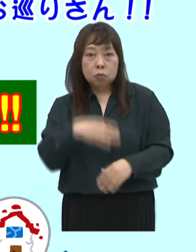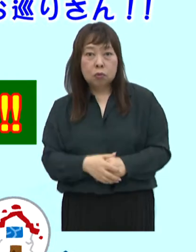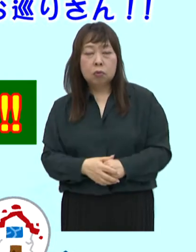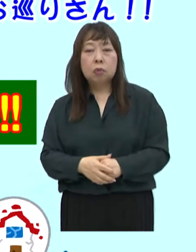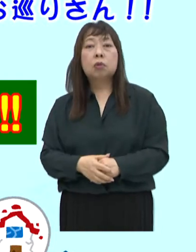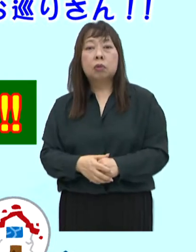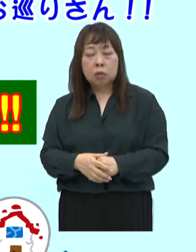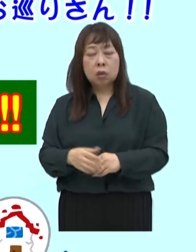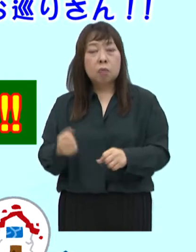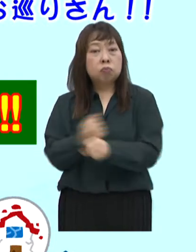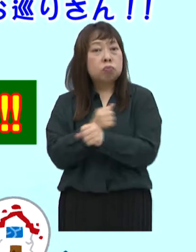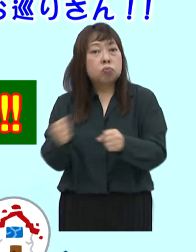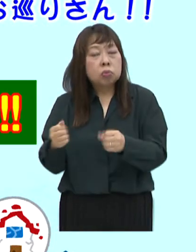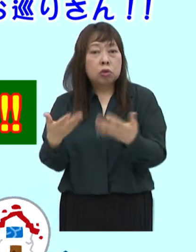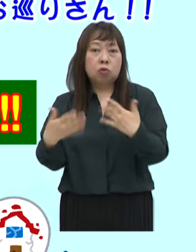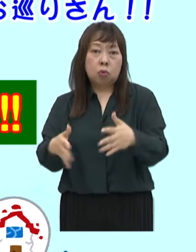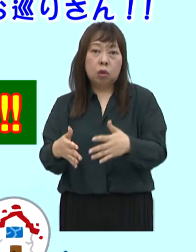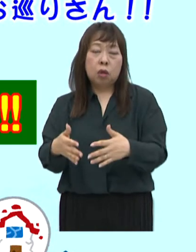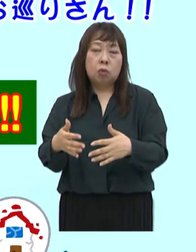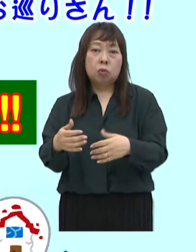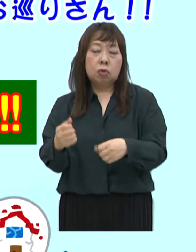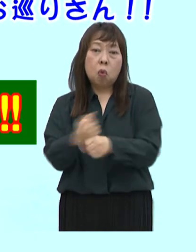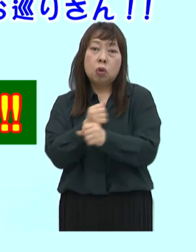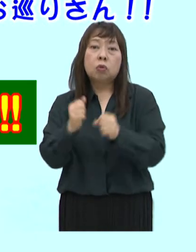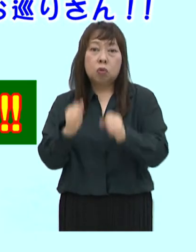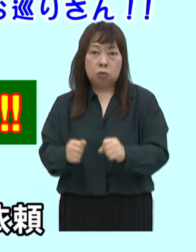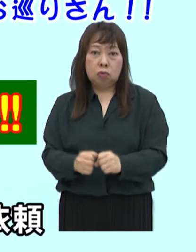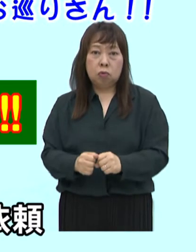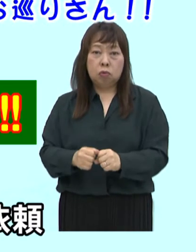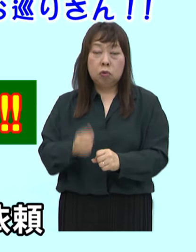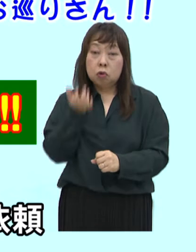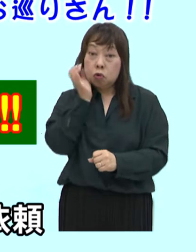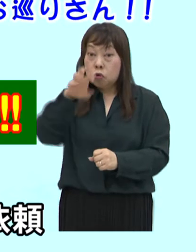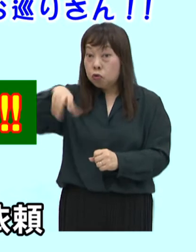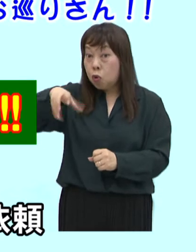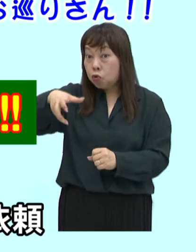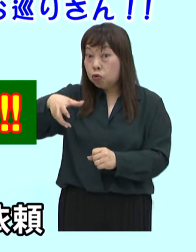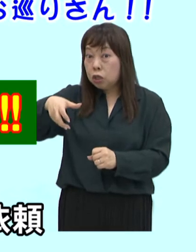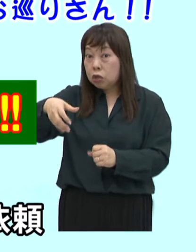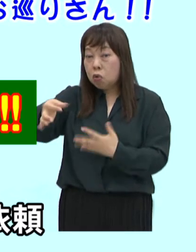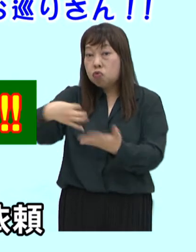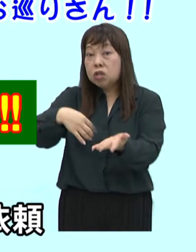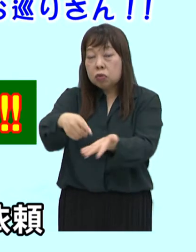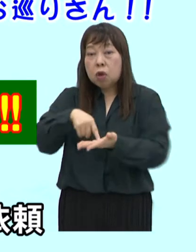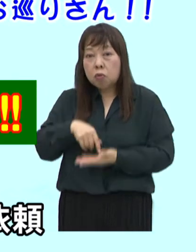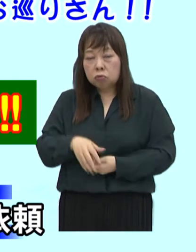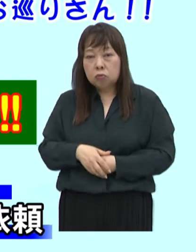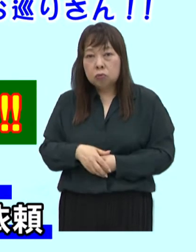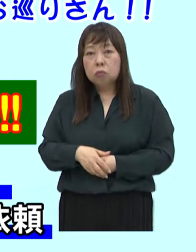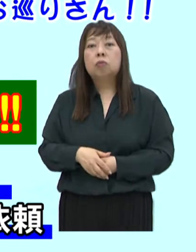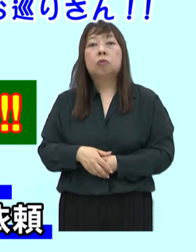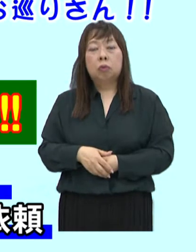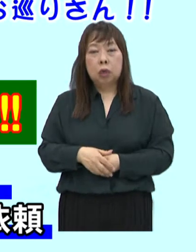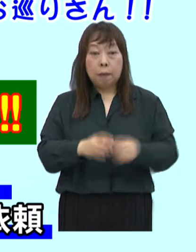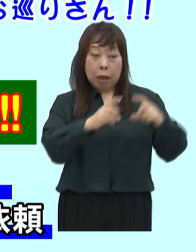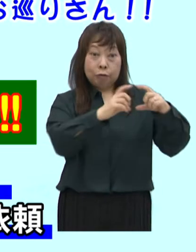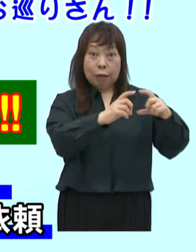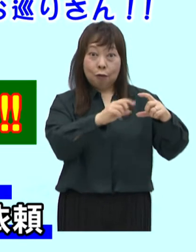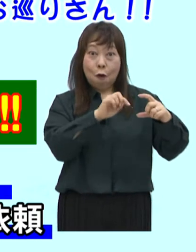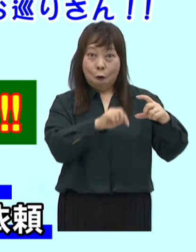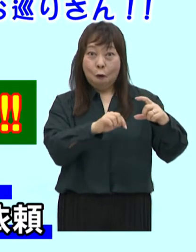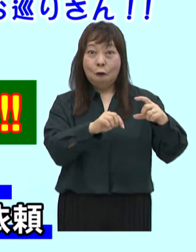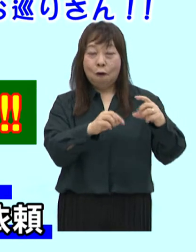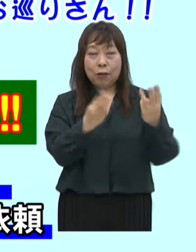たり浄水器を売りつけるケース、マグネット広告やインターネット検索で見つけ